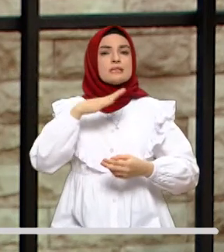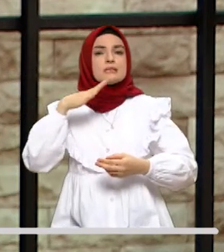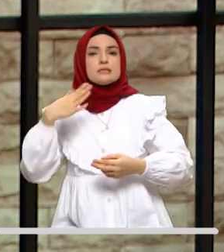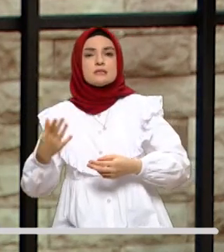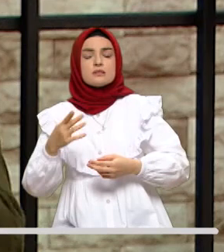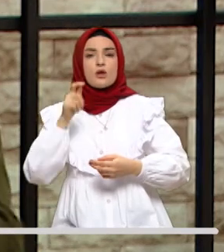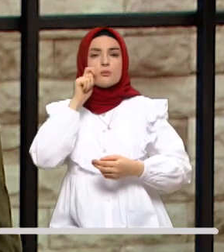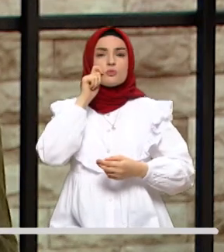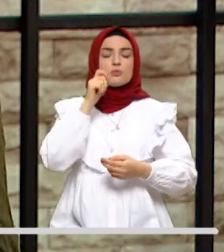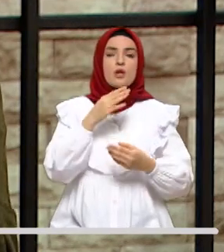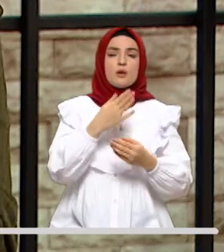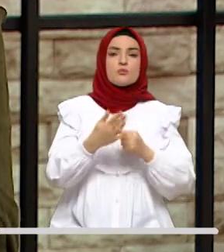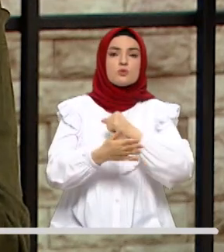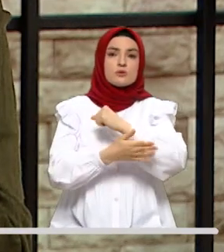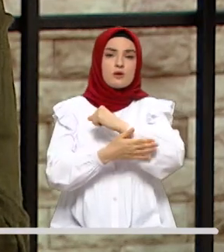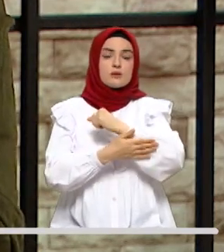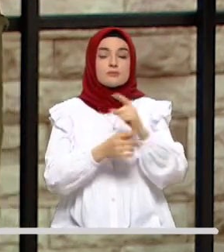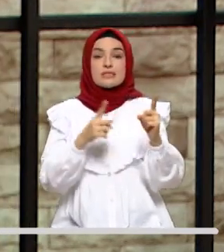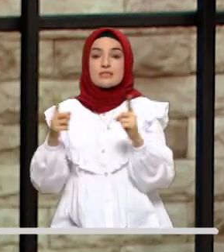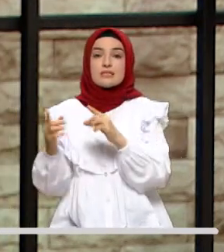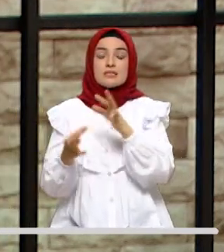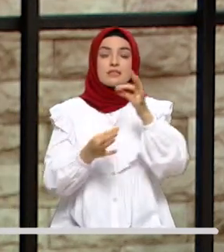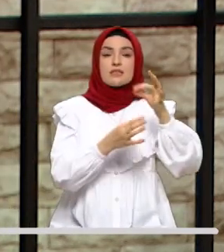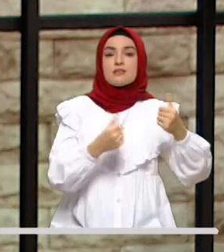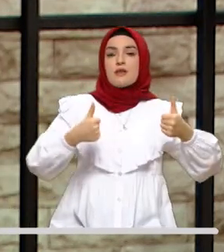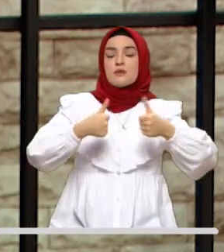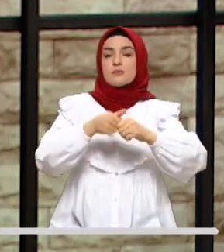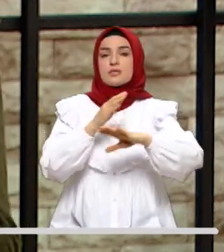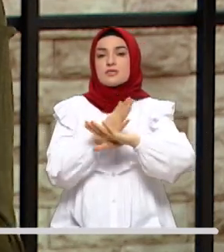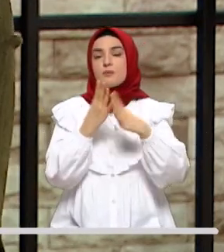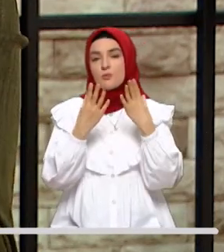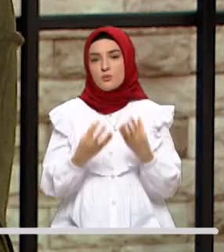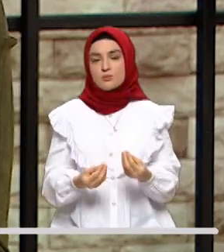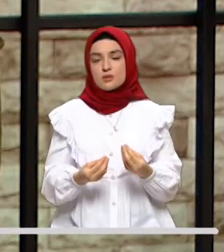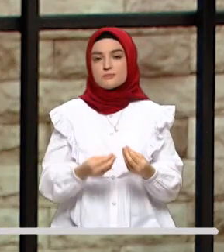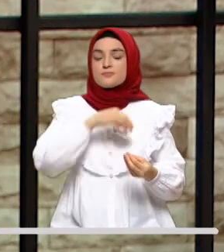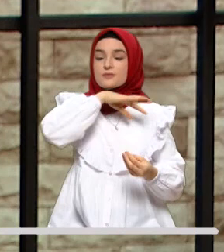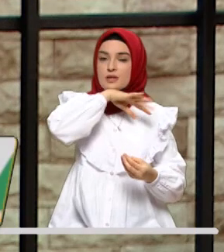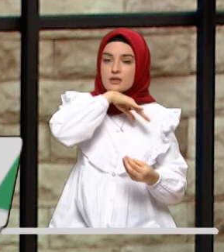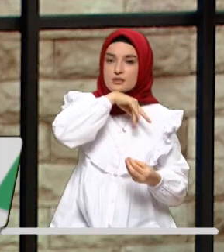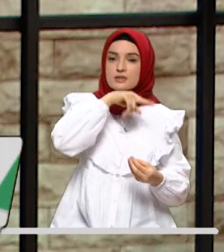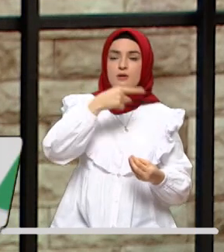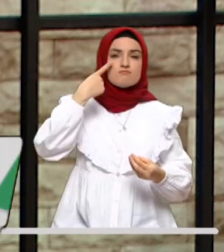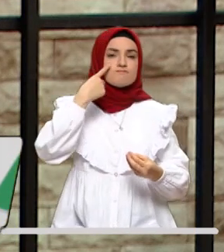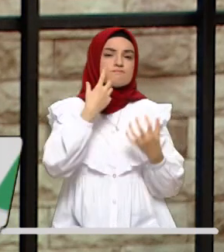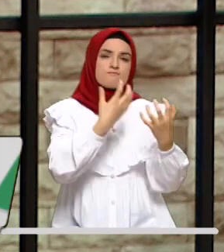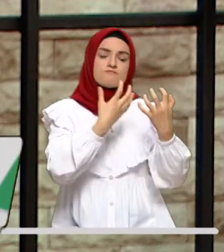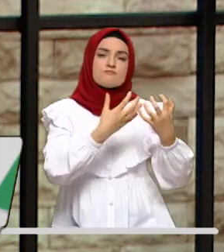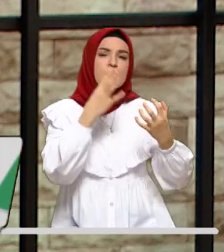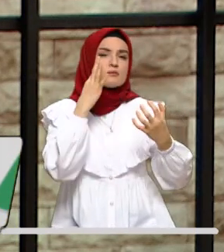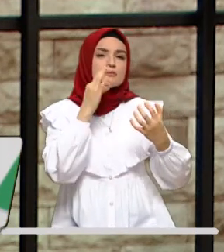büyük şefaati yani yardımı iki kişinin evlenmesine vesile olmak. Yaşlılar yaşlandığı zaman bakacak kimseleri